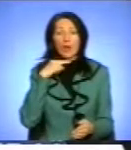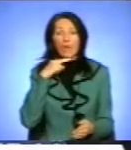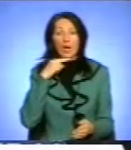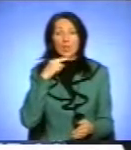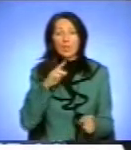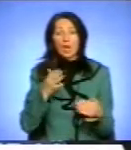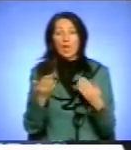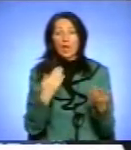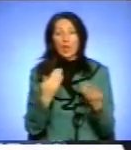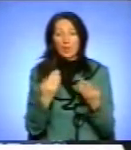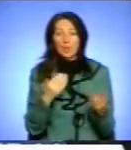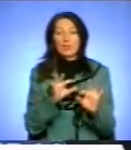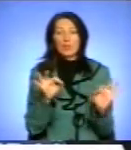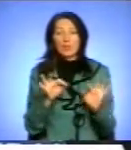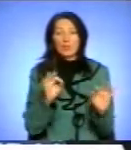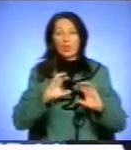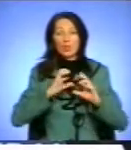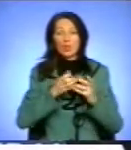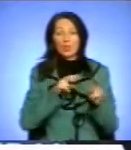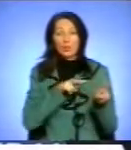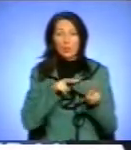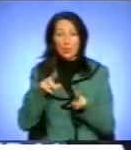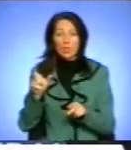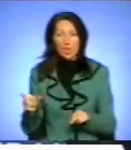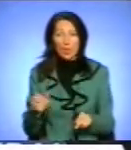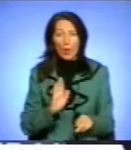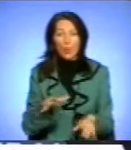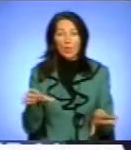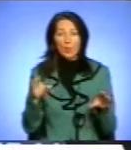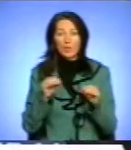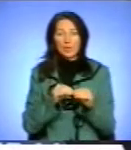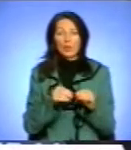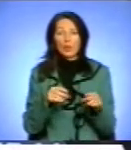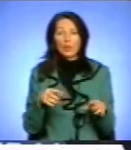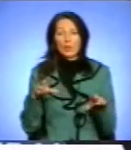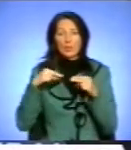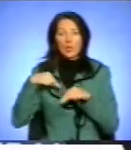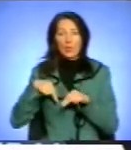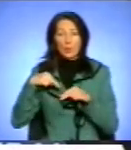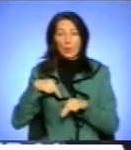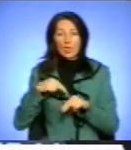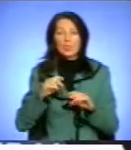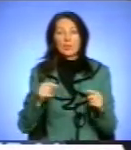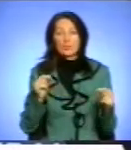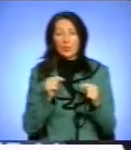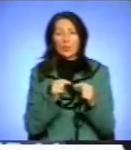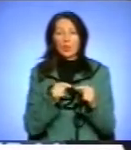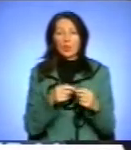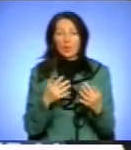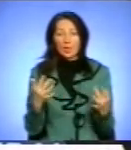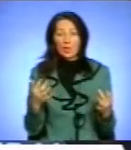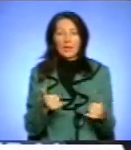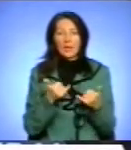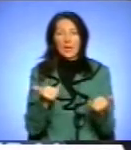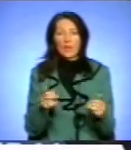міжнародними спостерігачами, і будемо тісно взаємодіяти з відповідними інституціями для виправлення